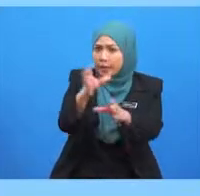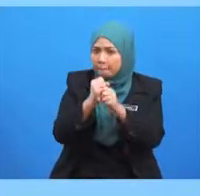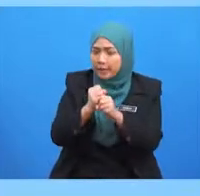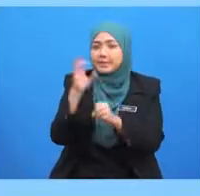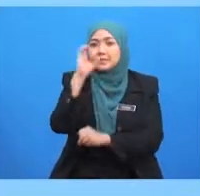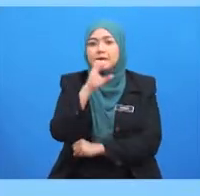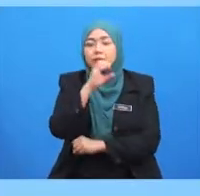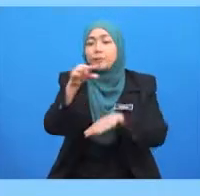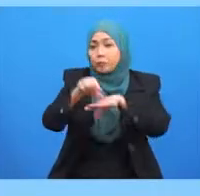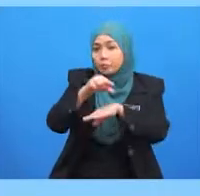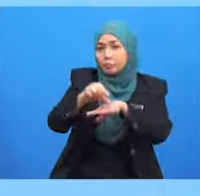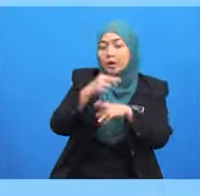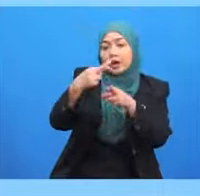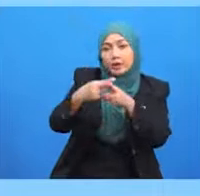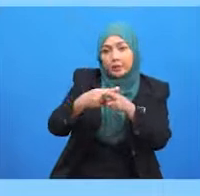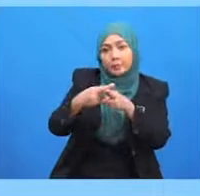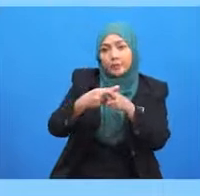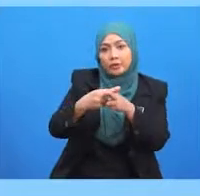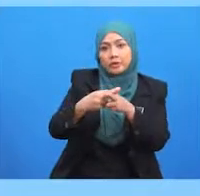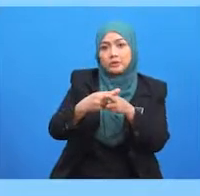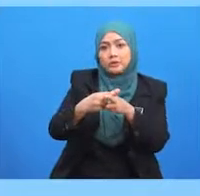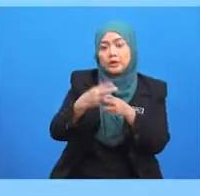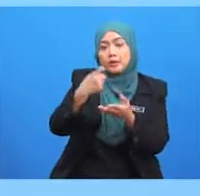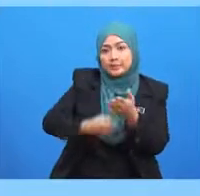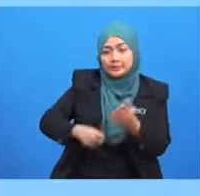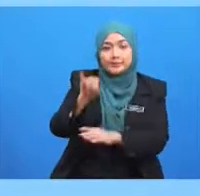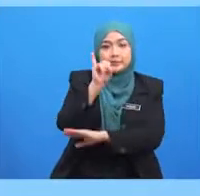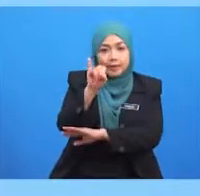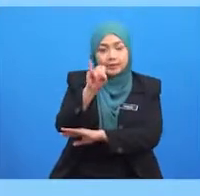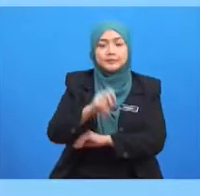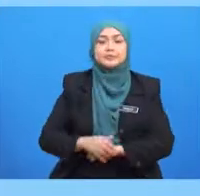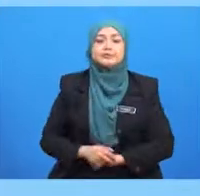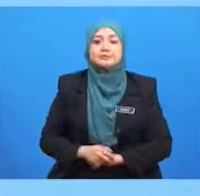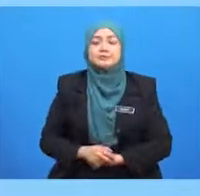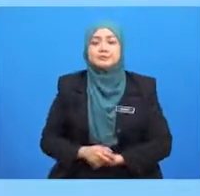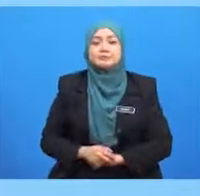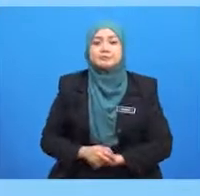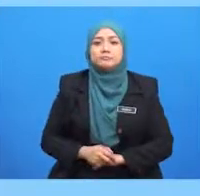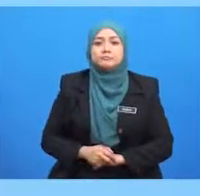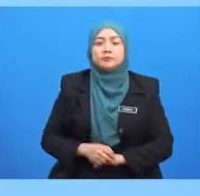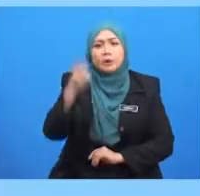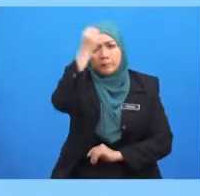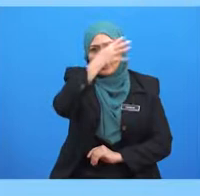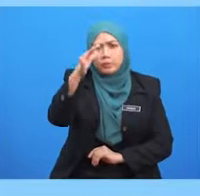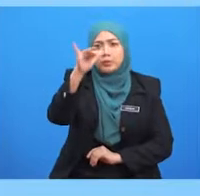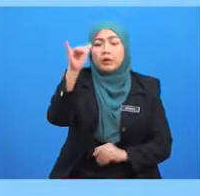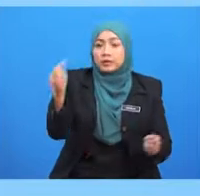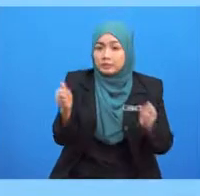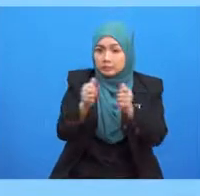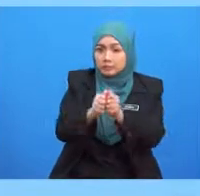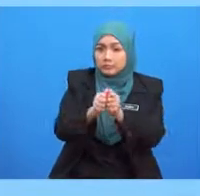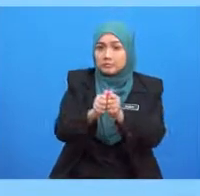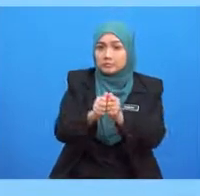menggunakan rumus nomor index Hai pastikan maklumat digantikan dengan betul